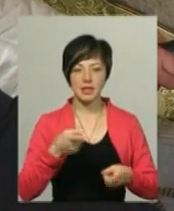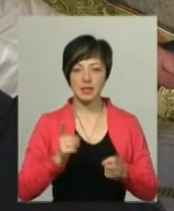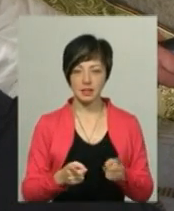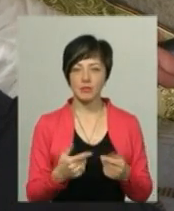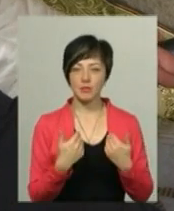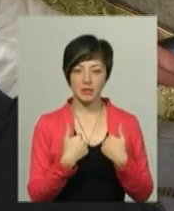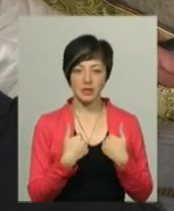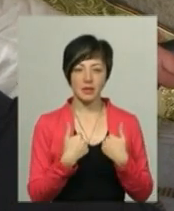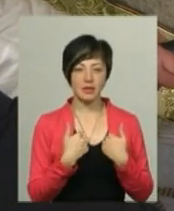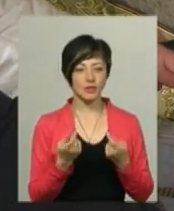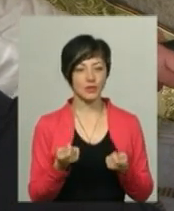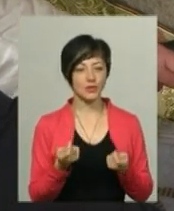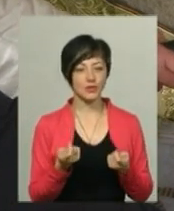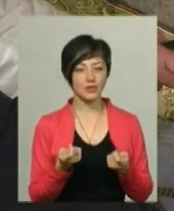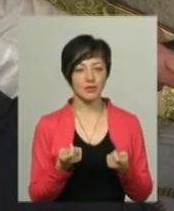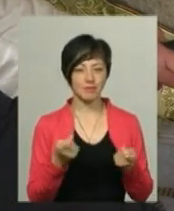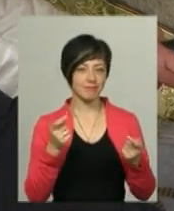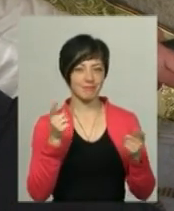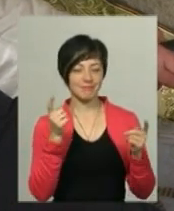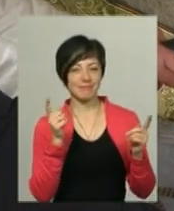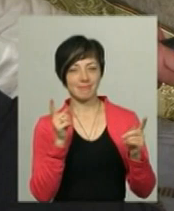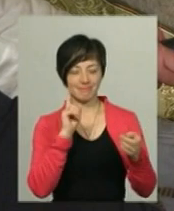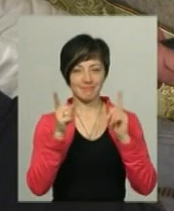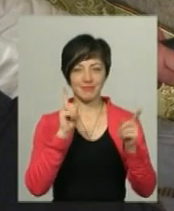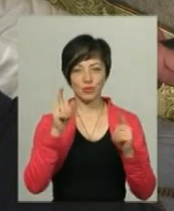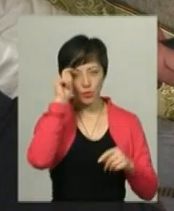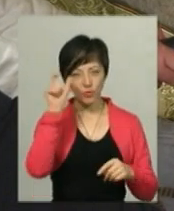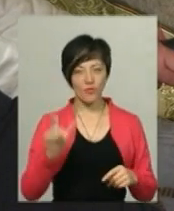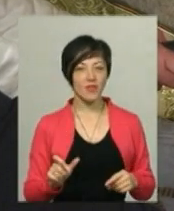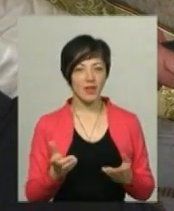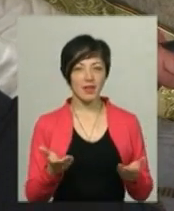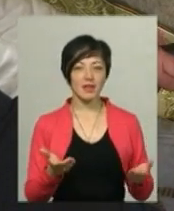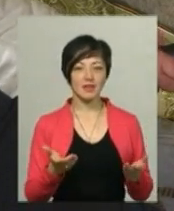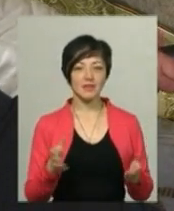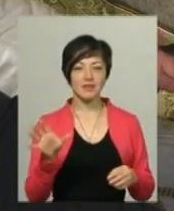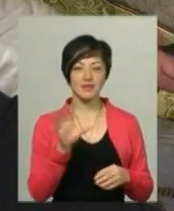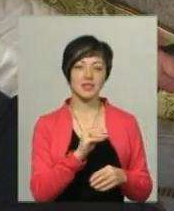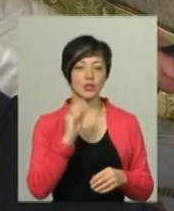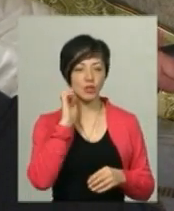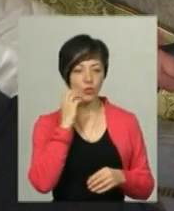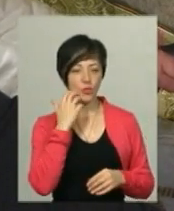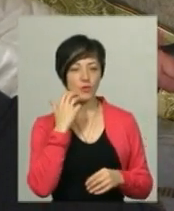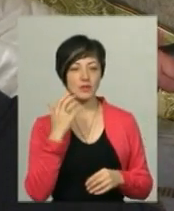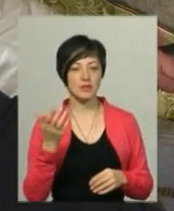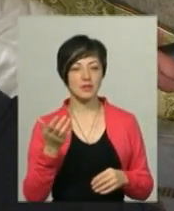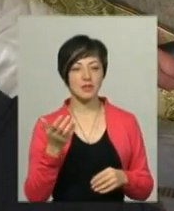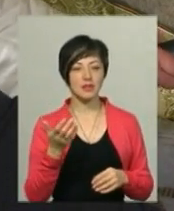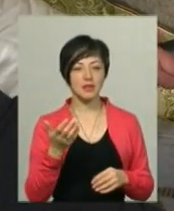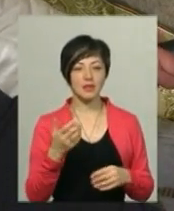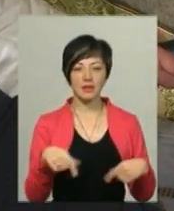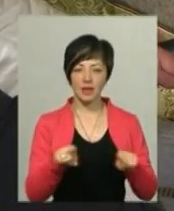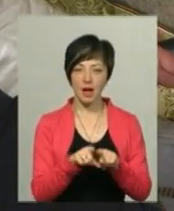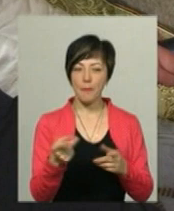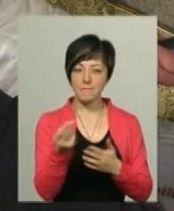мене трошечки збило з пантелику, адже чоловік, ну, по-перше, вони всі серйозні,